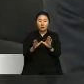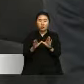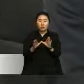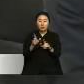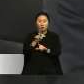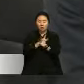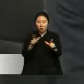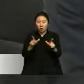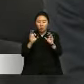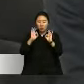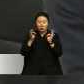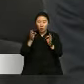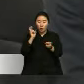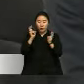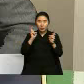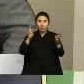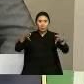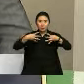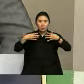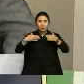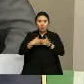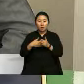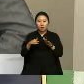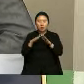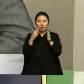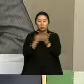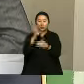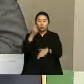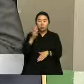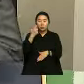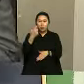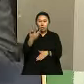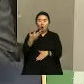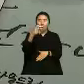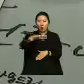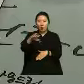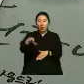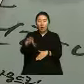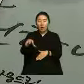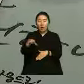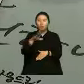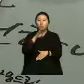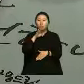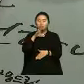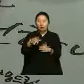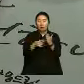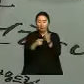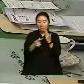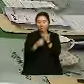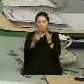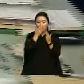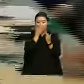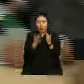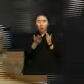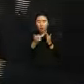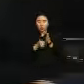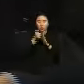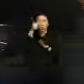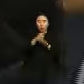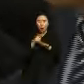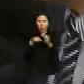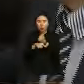시내 6개 금융기관과 업무 협약을 맺고 모두 28개 지점에서 하머니 현장 발급을 가능케 했던 점이